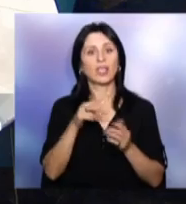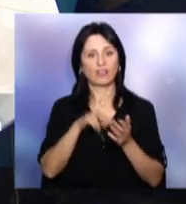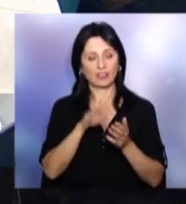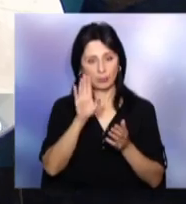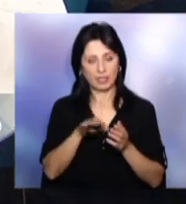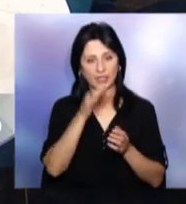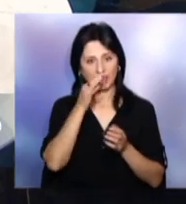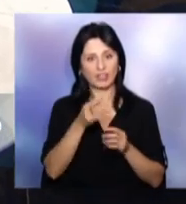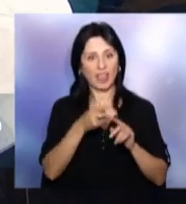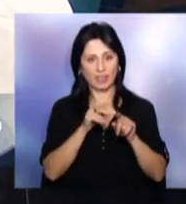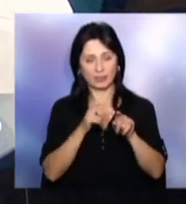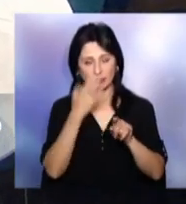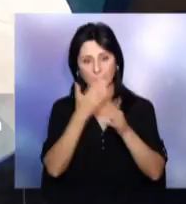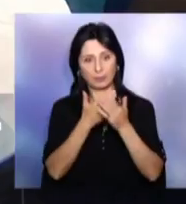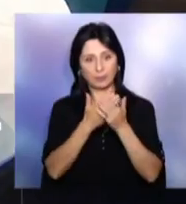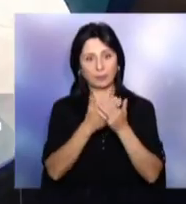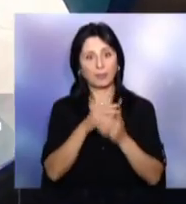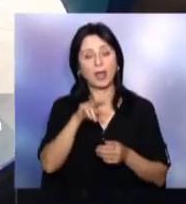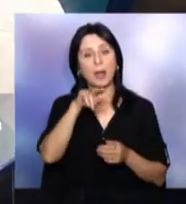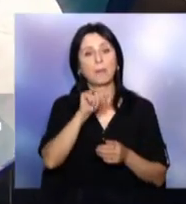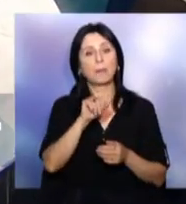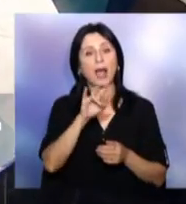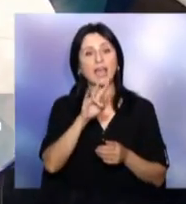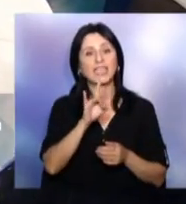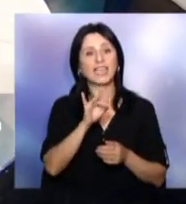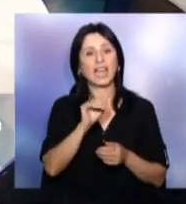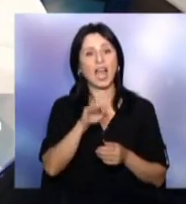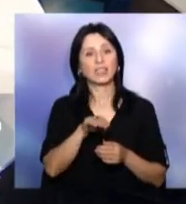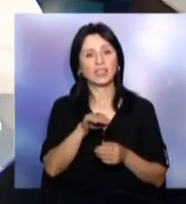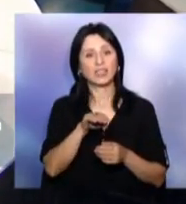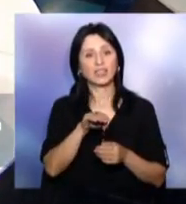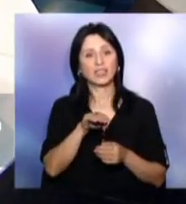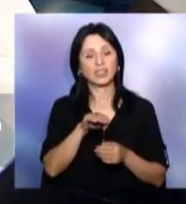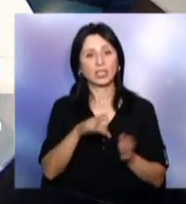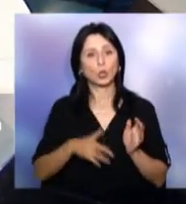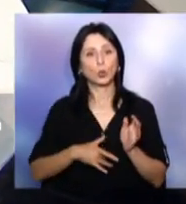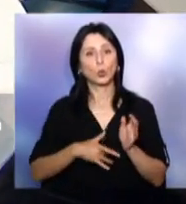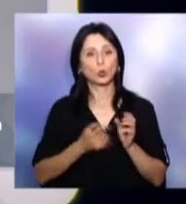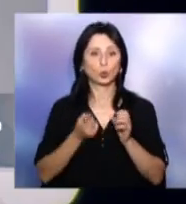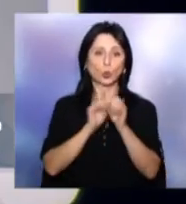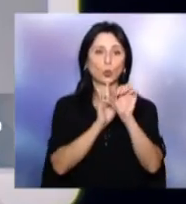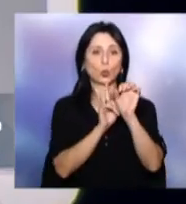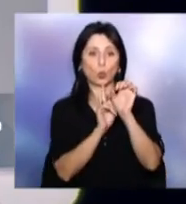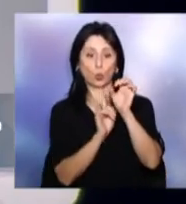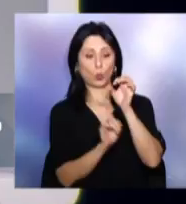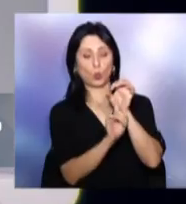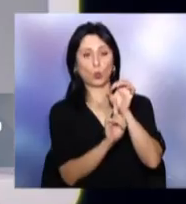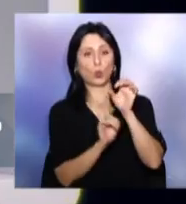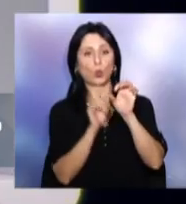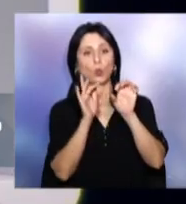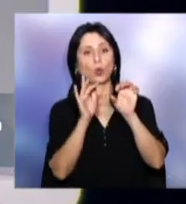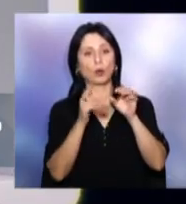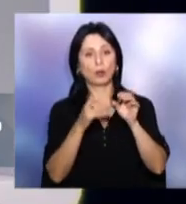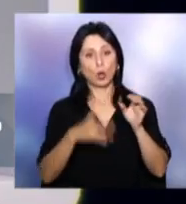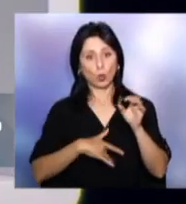მიცემ და ადგები და გეტყვით, რომ აი ეს პანკრეატიტი, ანუ კუჭქვეშა ჯირკვალი, კუჭ უკან ამოფარებული სინამდვილეში